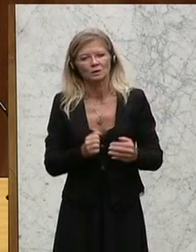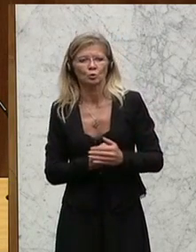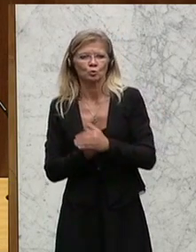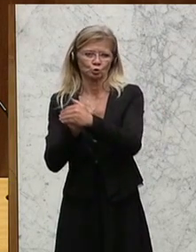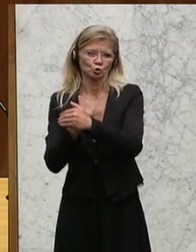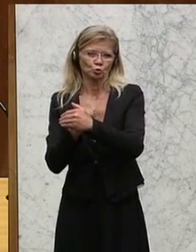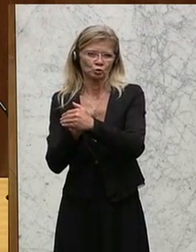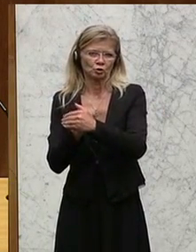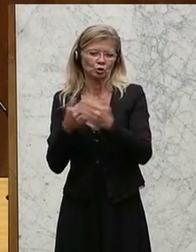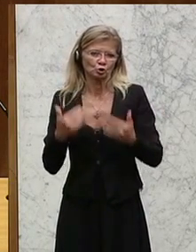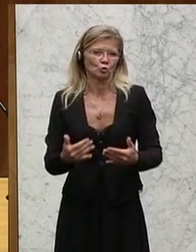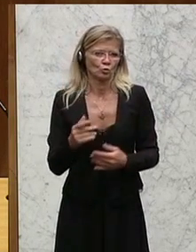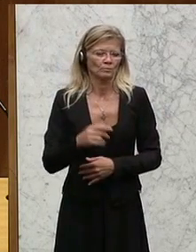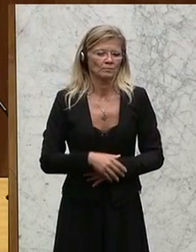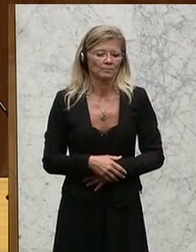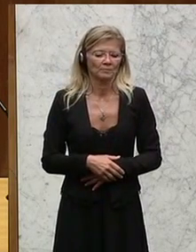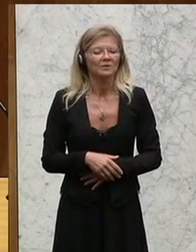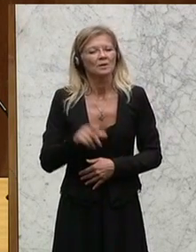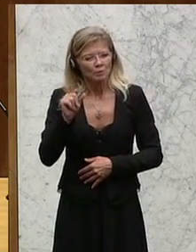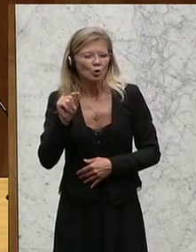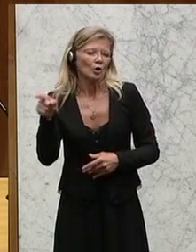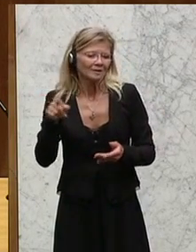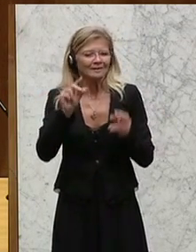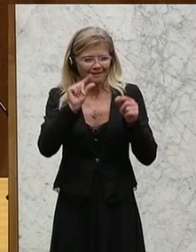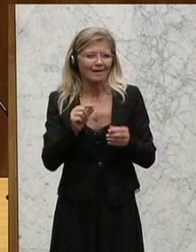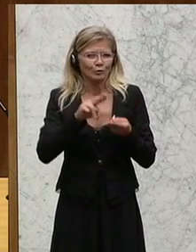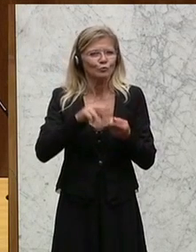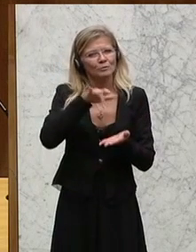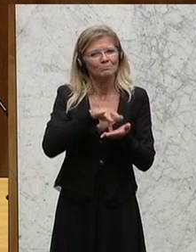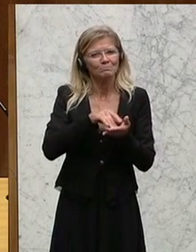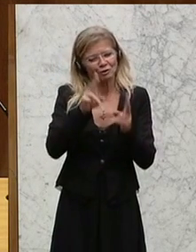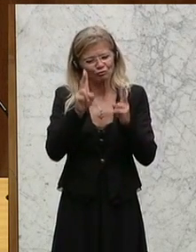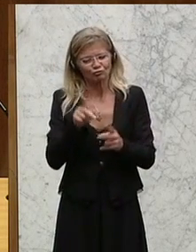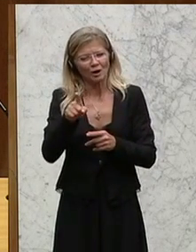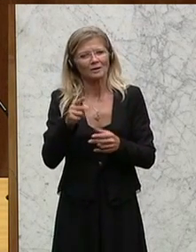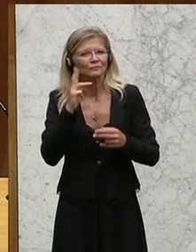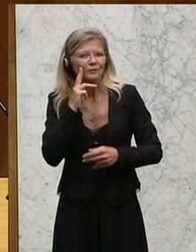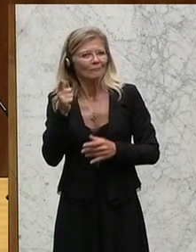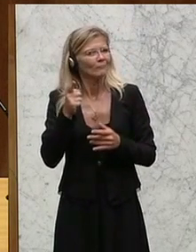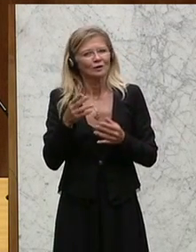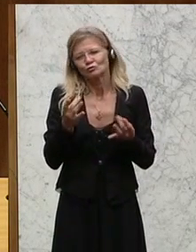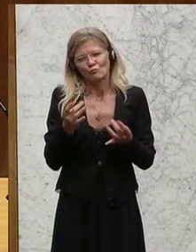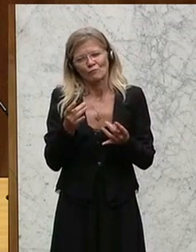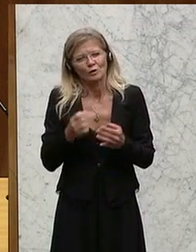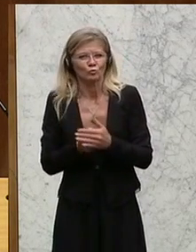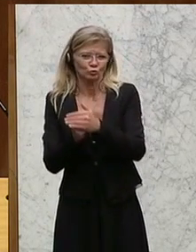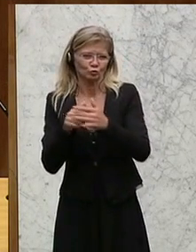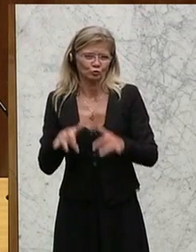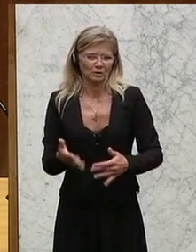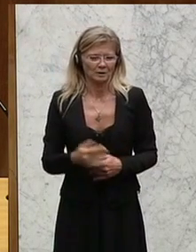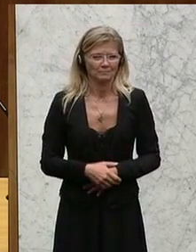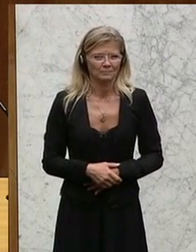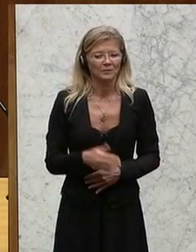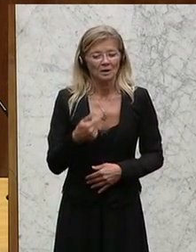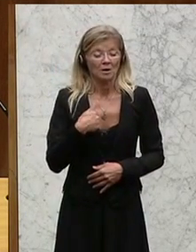sozusagen etwas zu Lasten dieser kleinen und mittelständischen Unternehmen. Ich fasse zusammen, dem Grunde nach gut. Vielleicht noch ein Wort